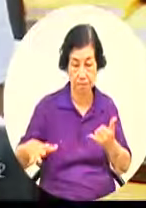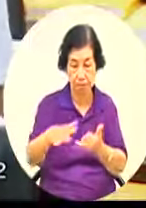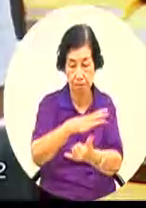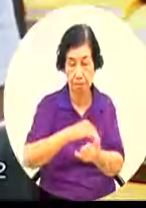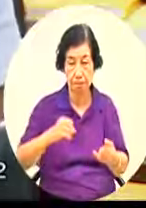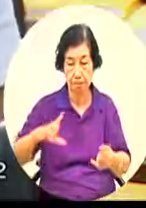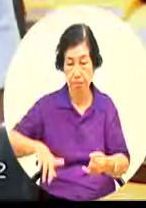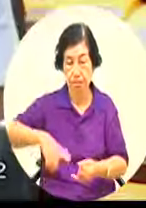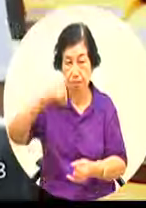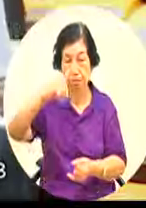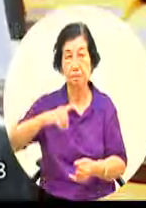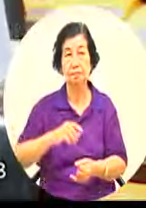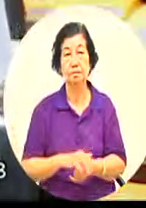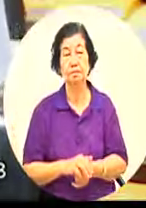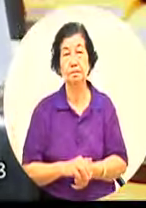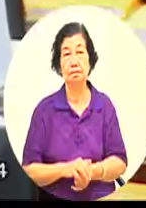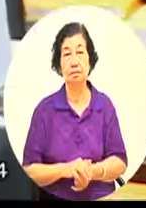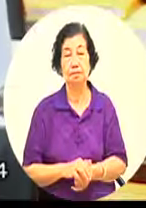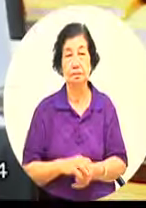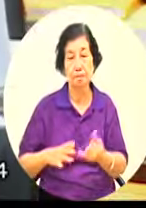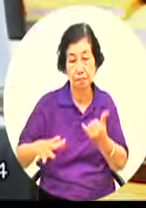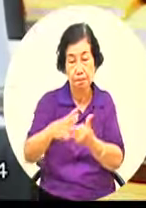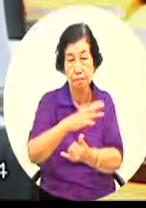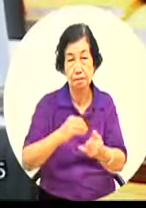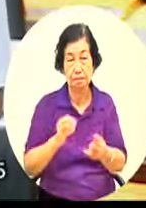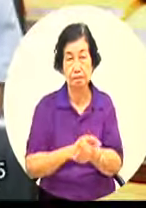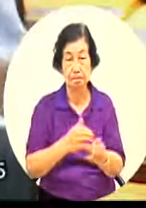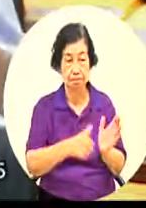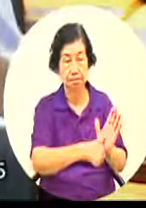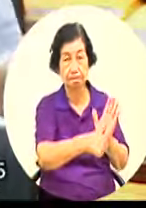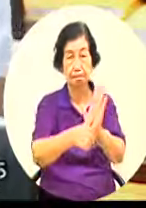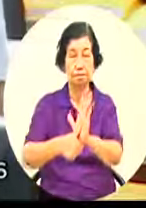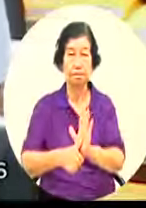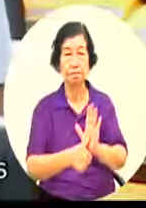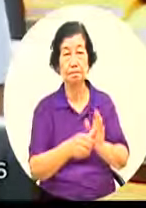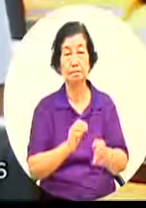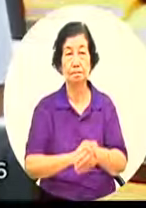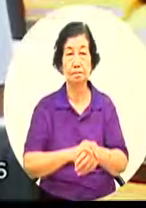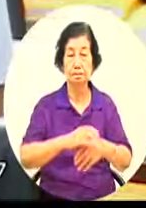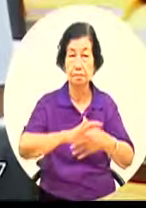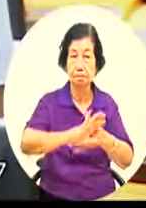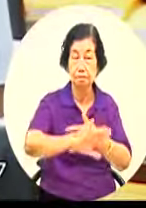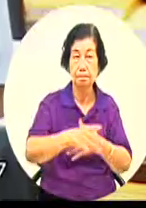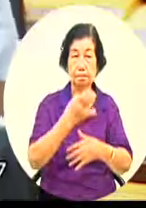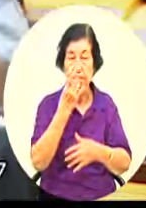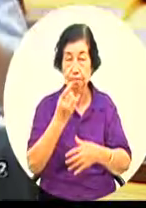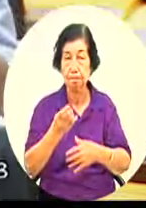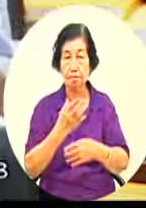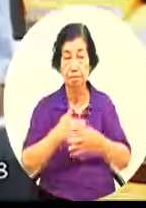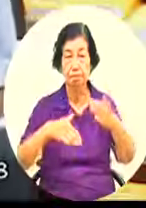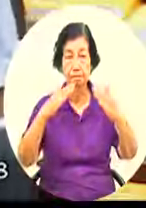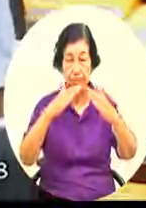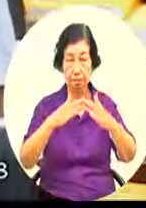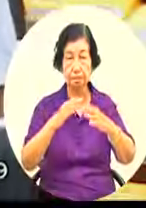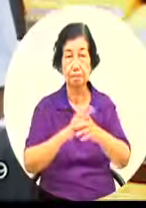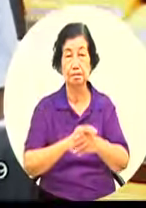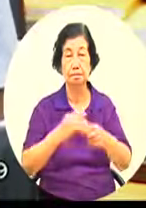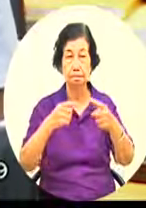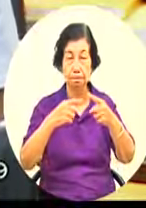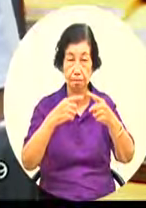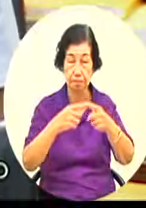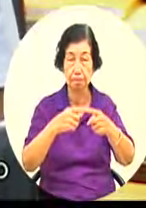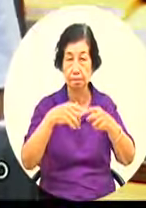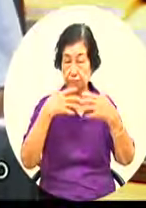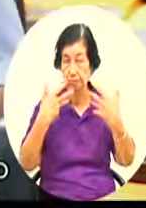指一伸，应该是全台湾最有名外语学校，人数最多，而